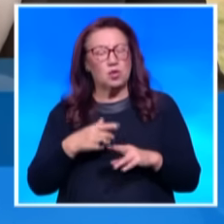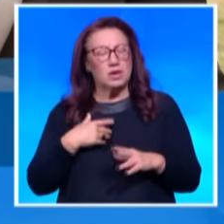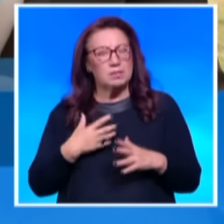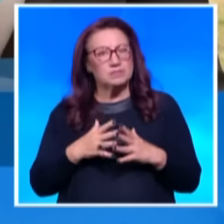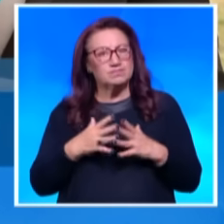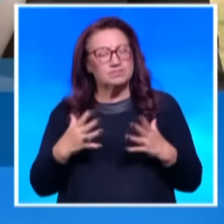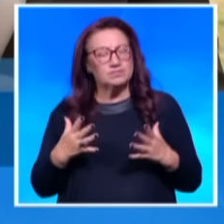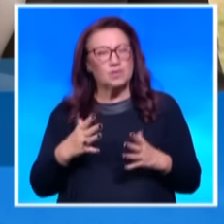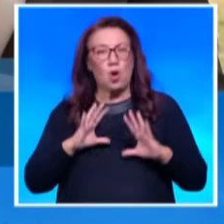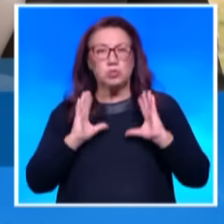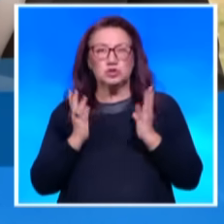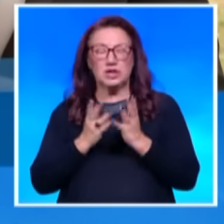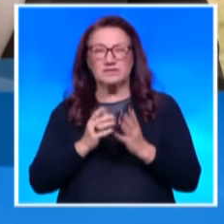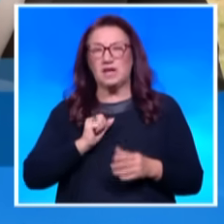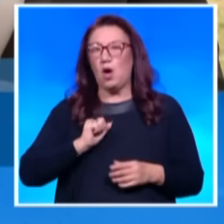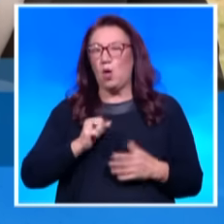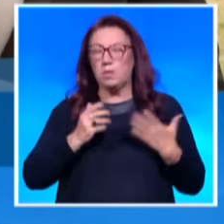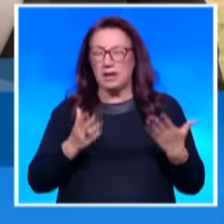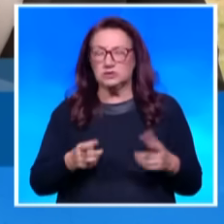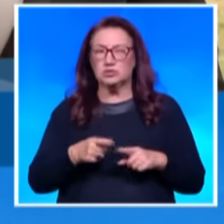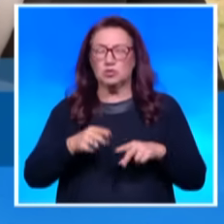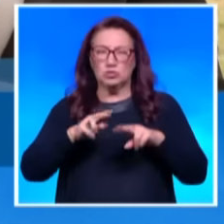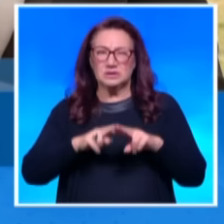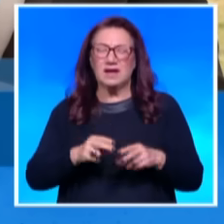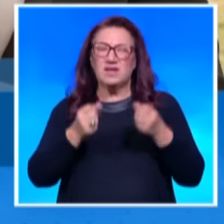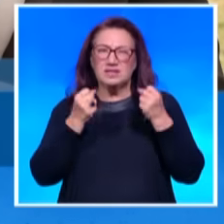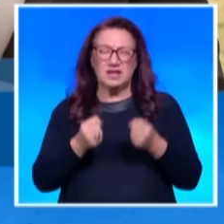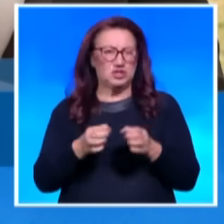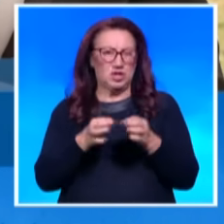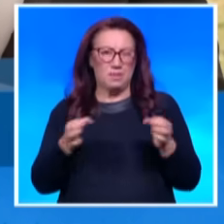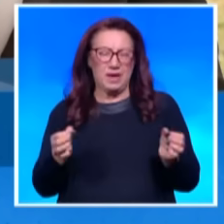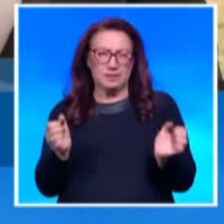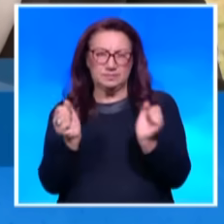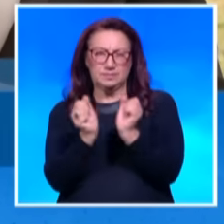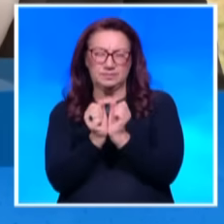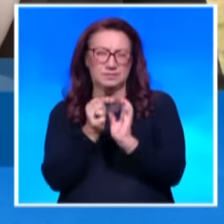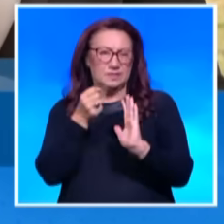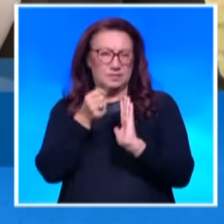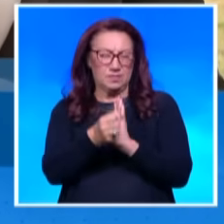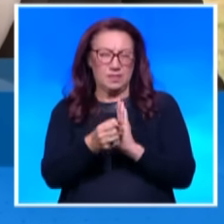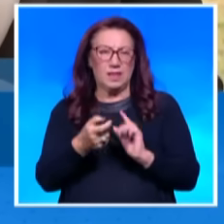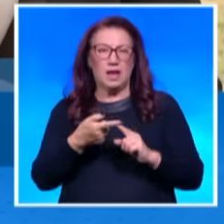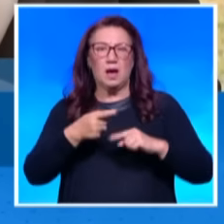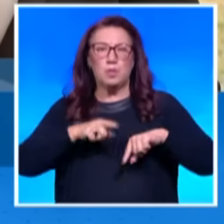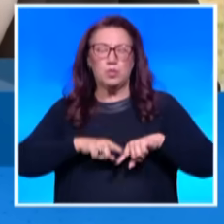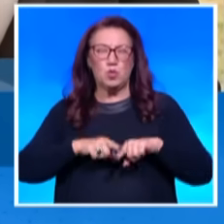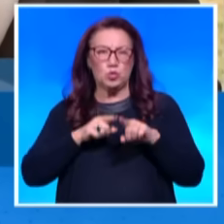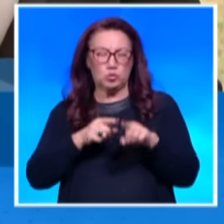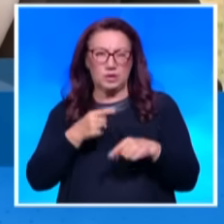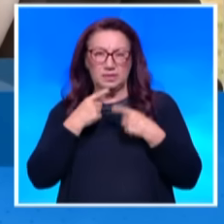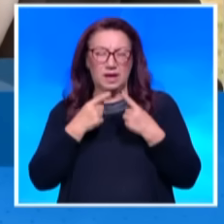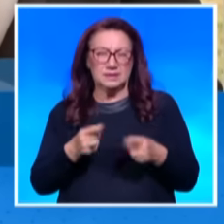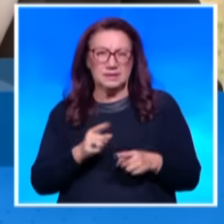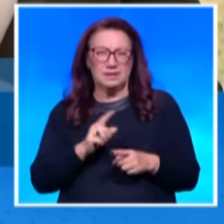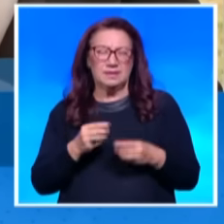опасност. Затова и той остава с най-тежката мярка за неотклонение, задържане под стража в ареста. От прокуратурата казаха, че не дава